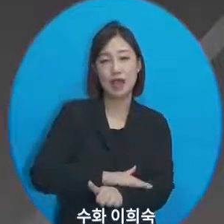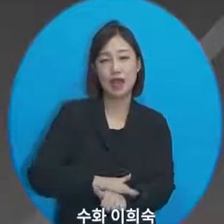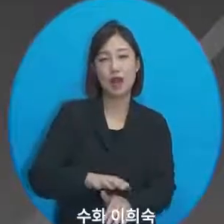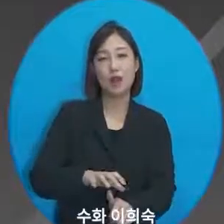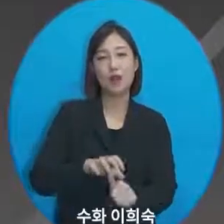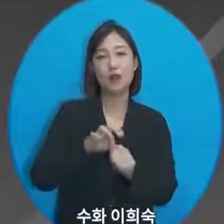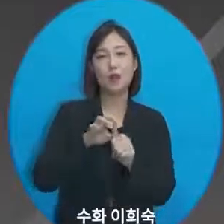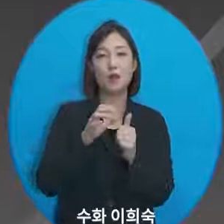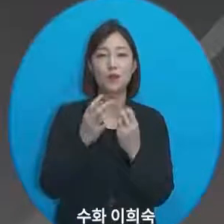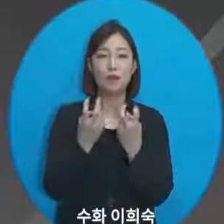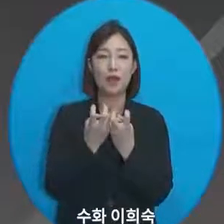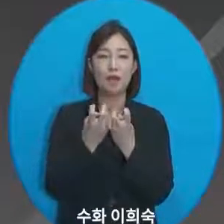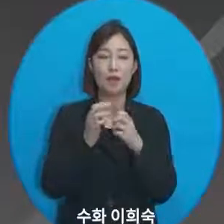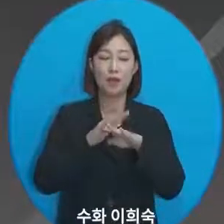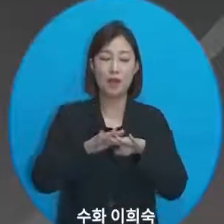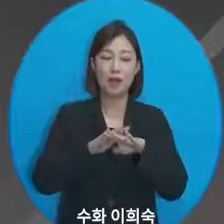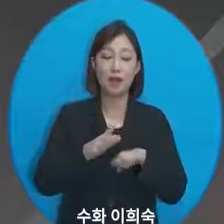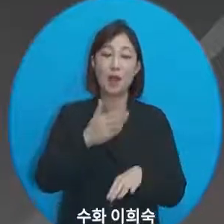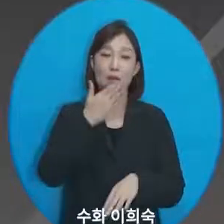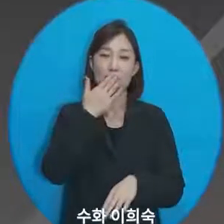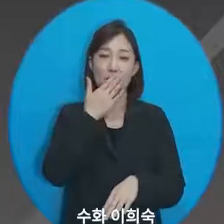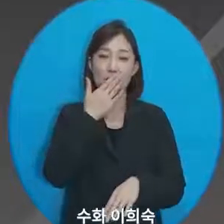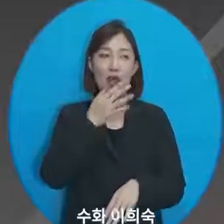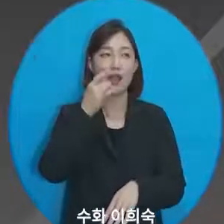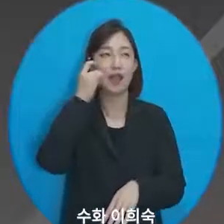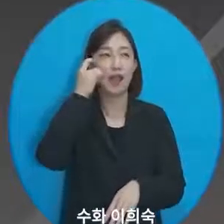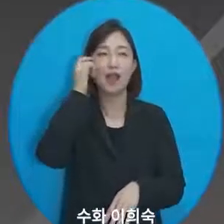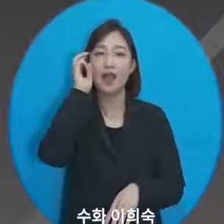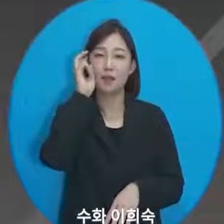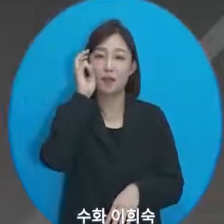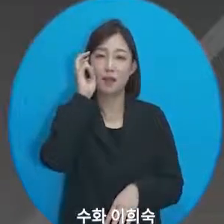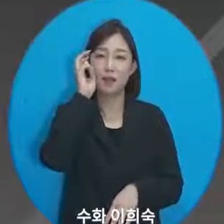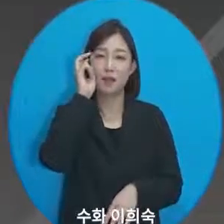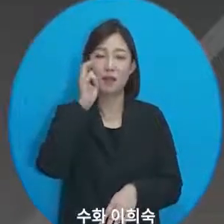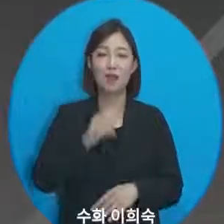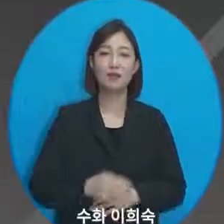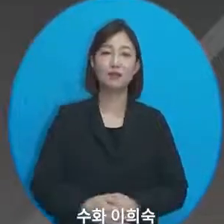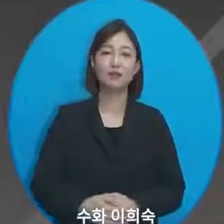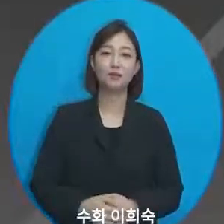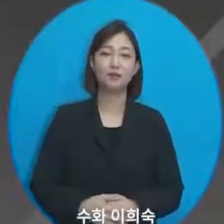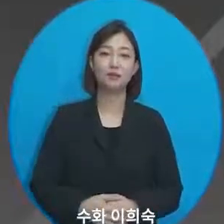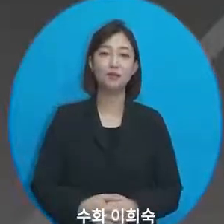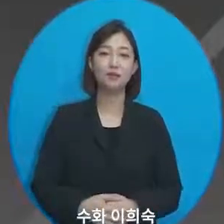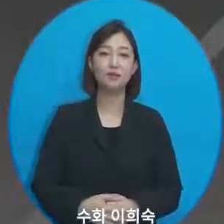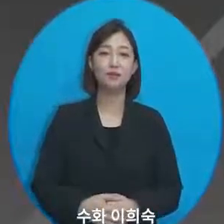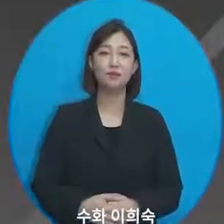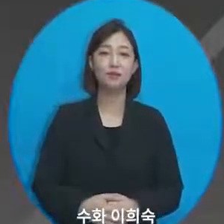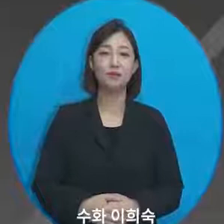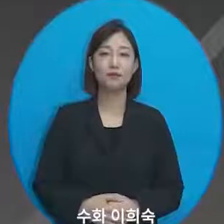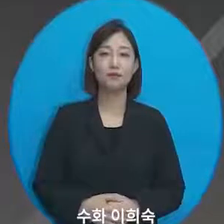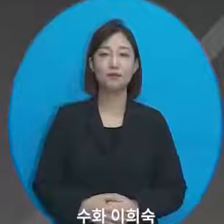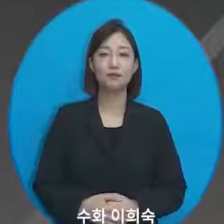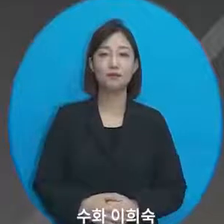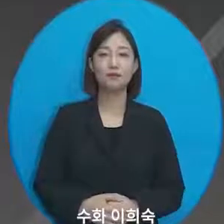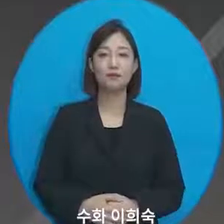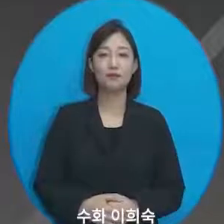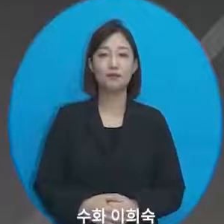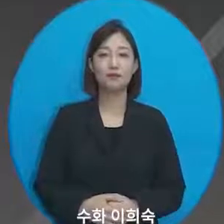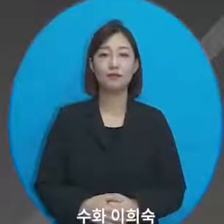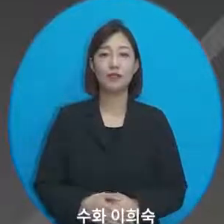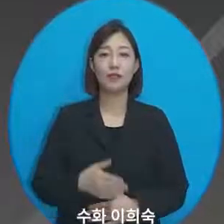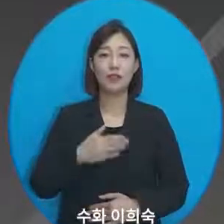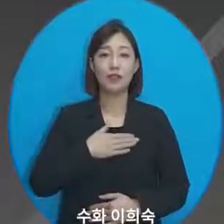대응할 수 있고 적합한 대안을 마련해 나갈 수 있다라고 이야기할 수가 있습니다.